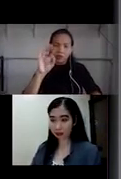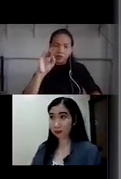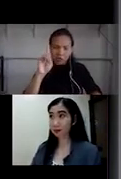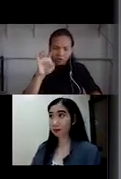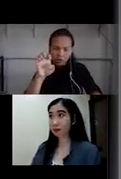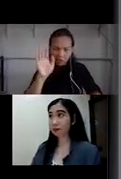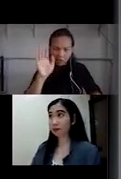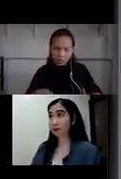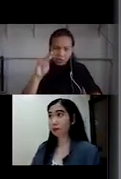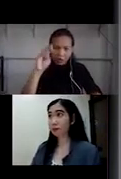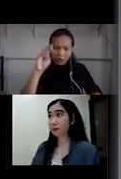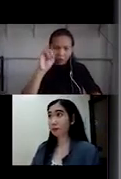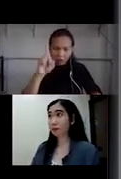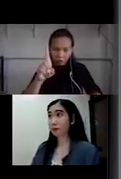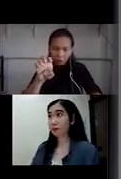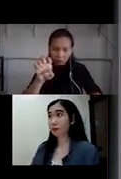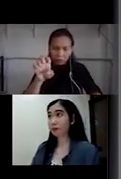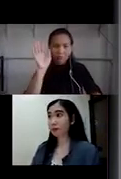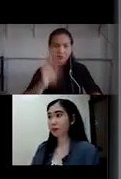Yan.